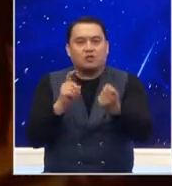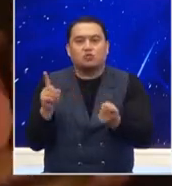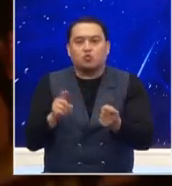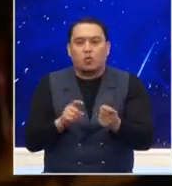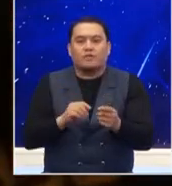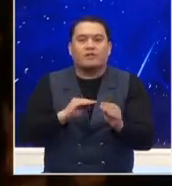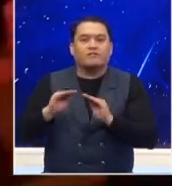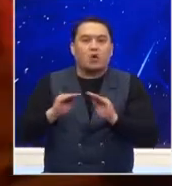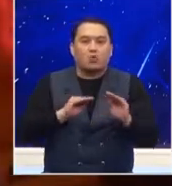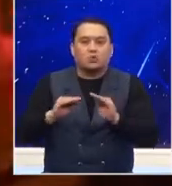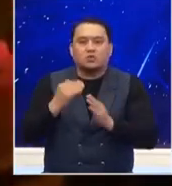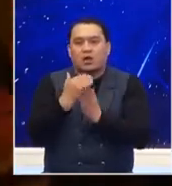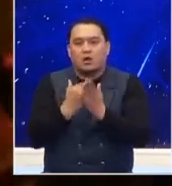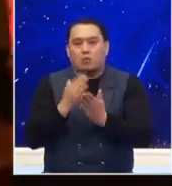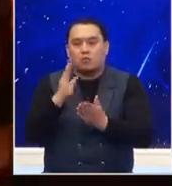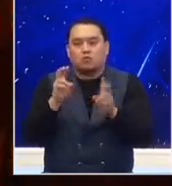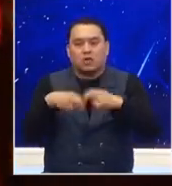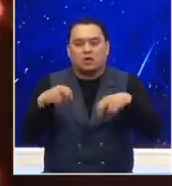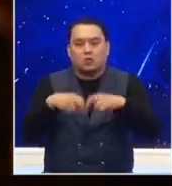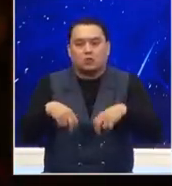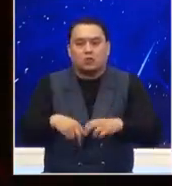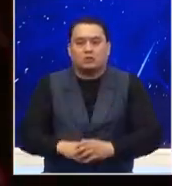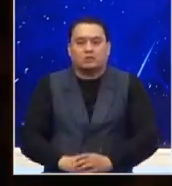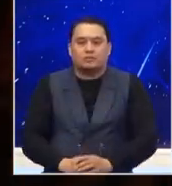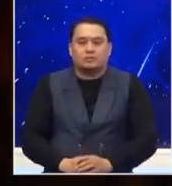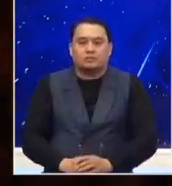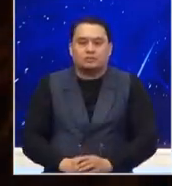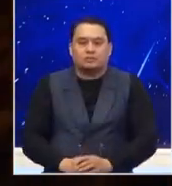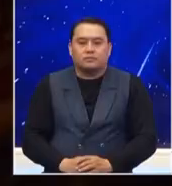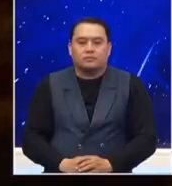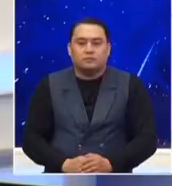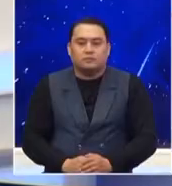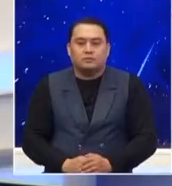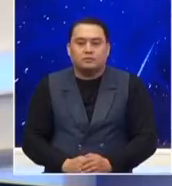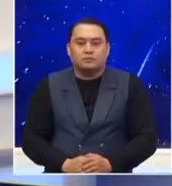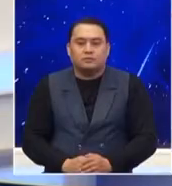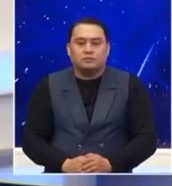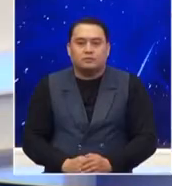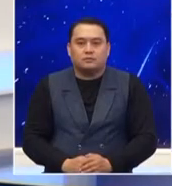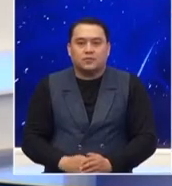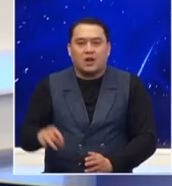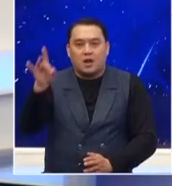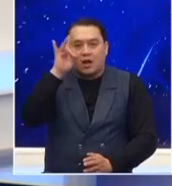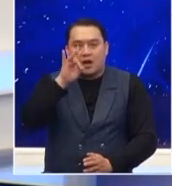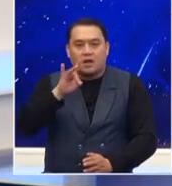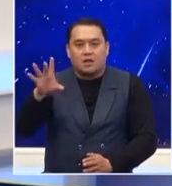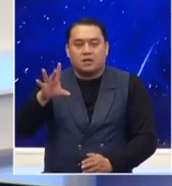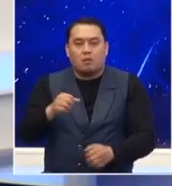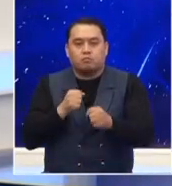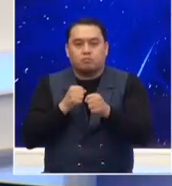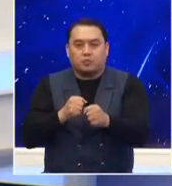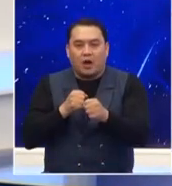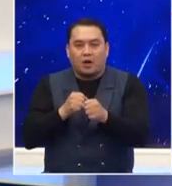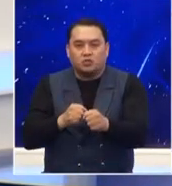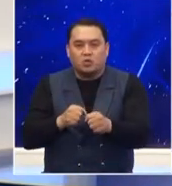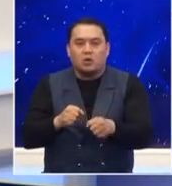формулировка статьи будет пересмотрена. Легендарные боксеры Майк Тайсон и Рой Джонс